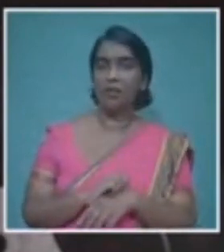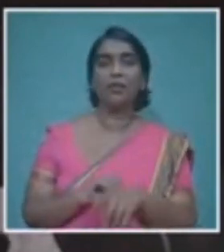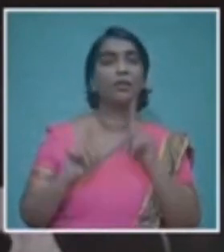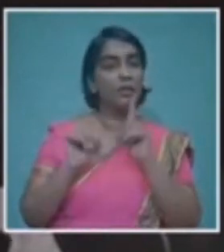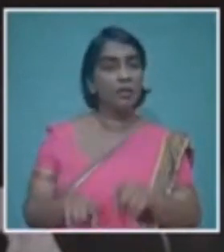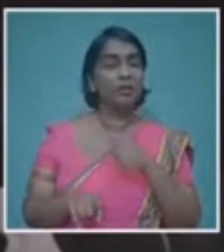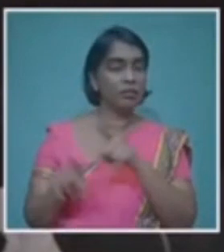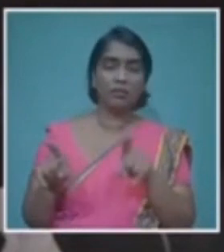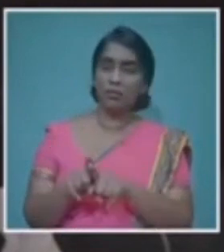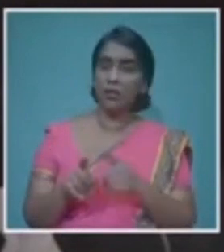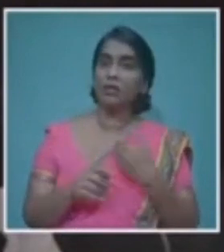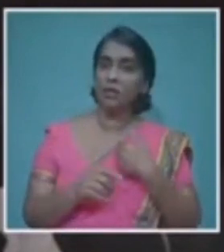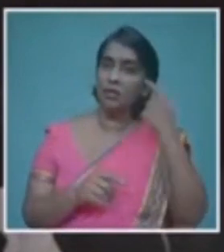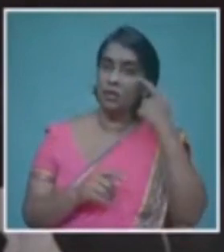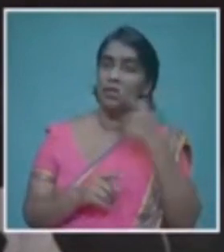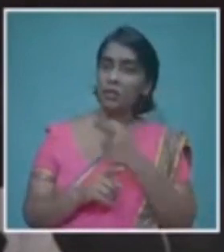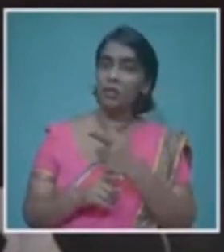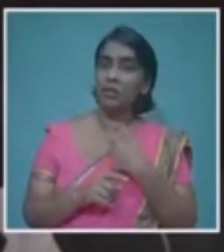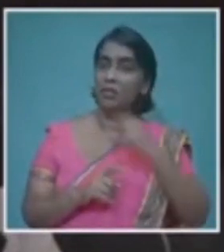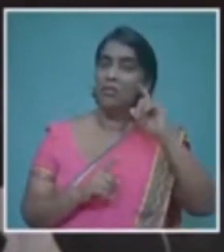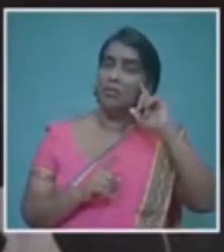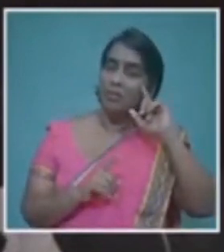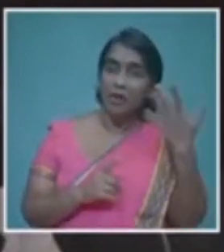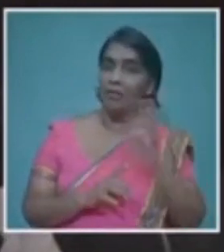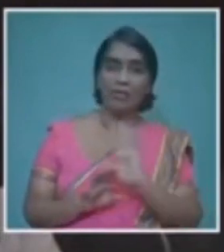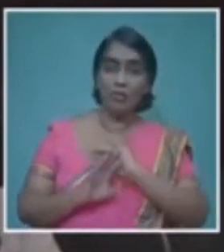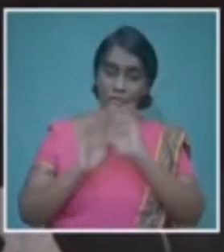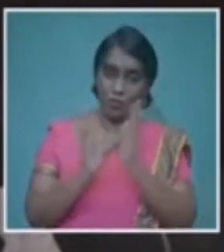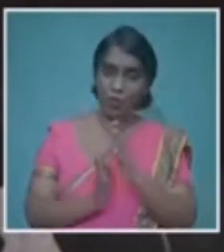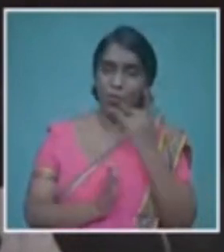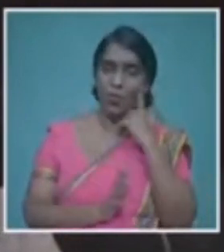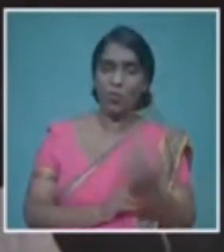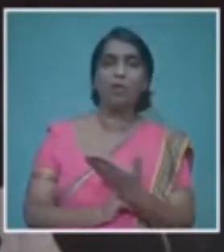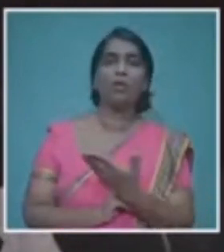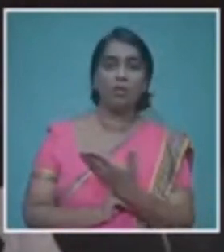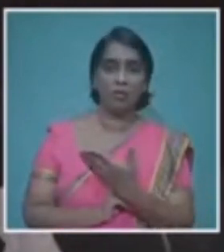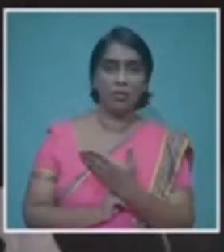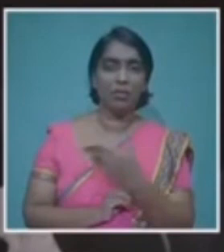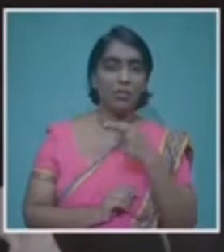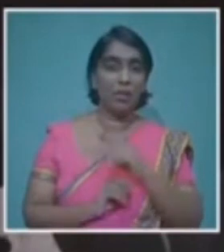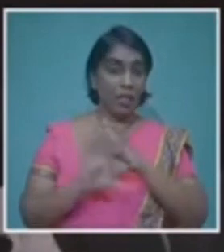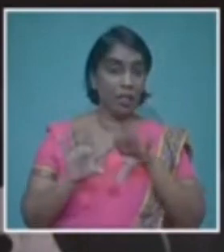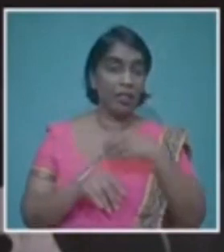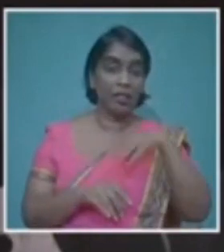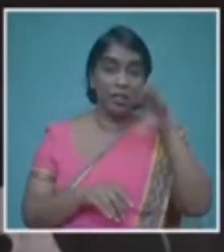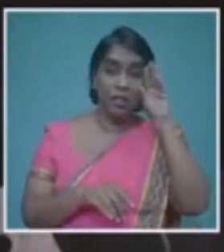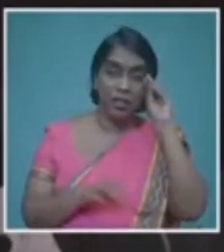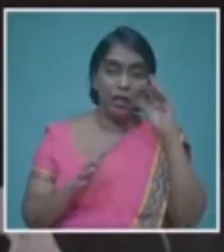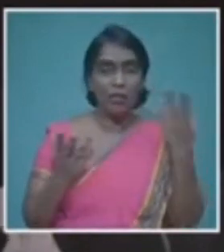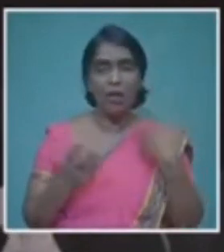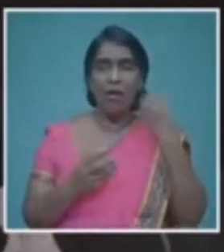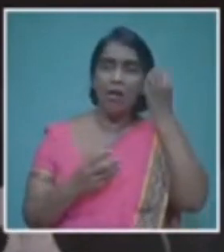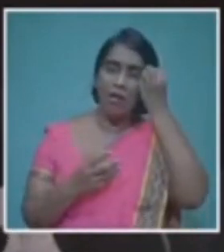ए निसा महिताने ओहु नोदैनुवात्व नेवेई मे किसी देयक करान्ने ओहु मे तेरुं गान्न बैरी हिंदवत